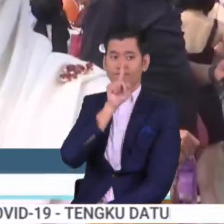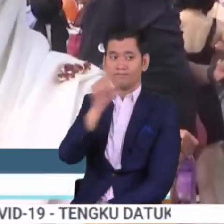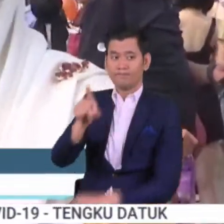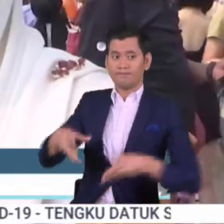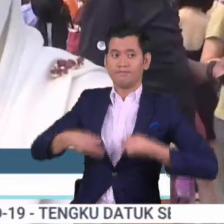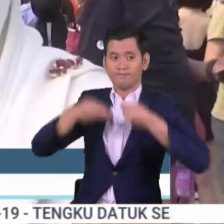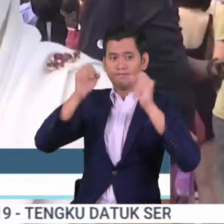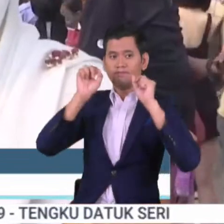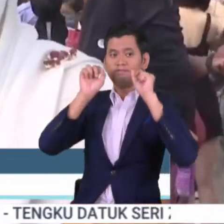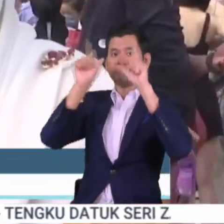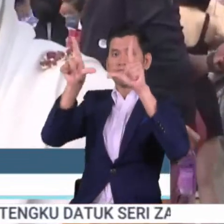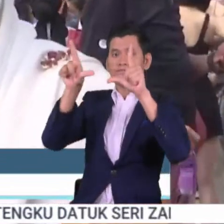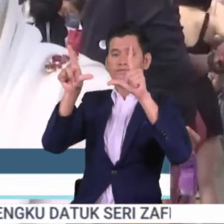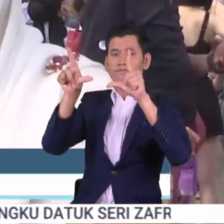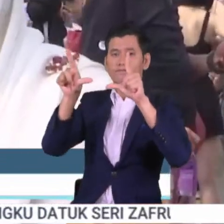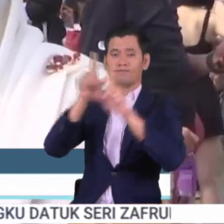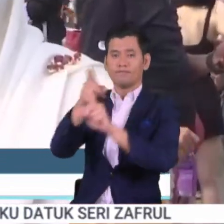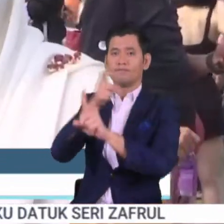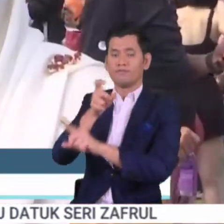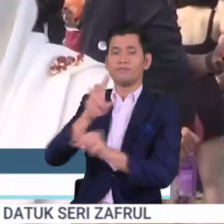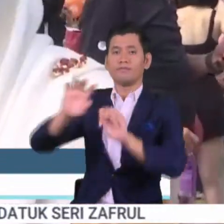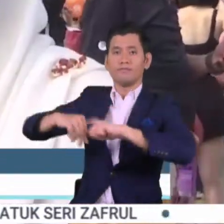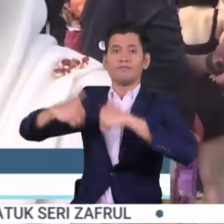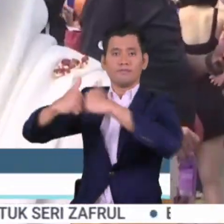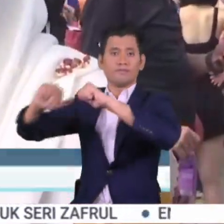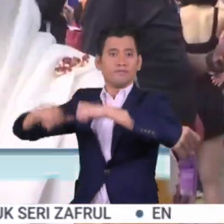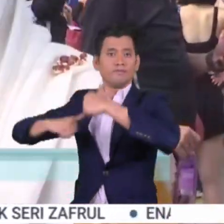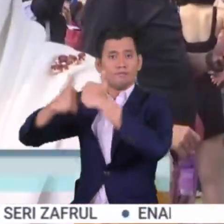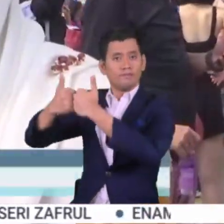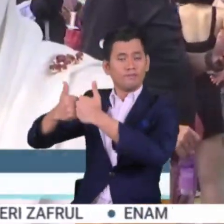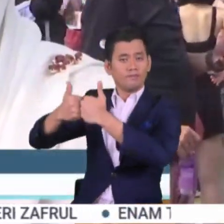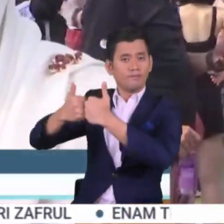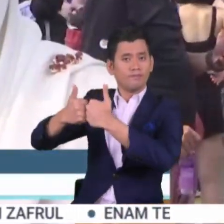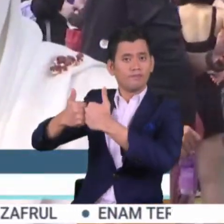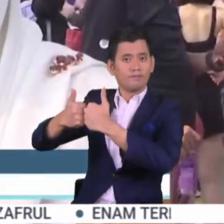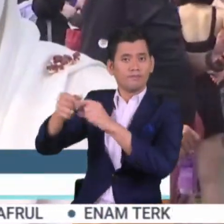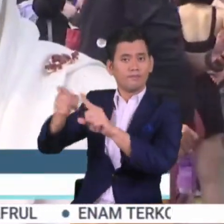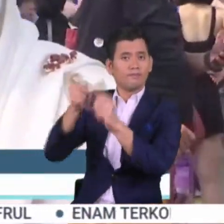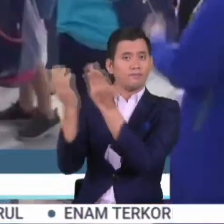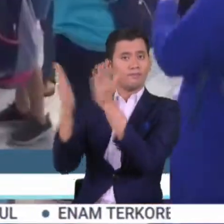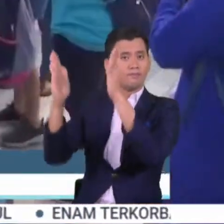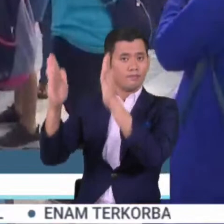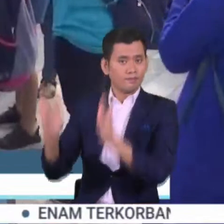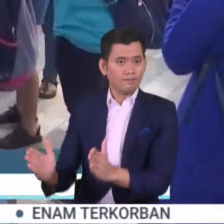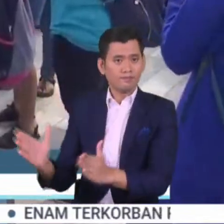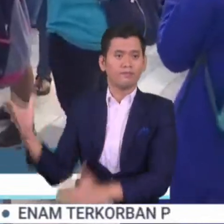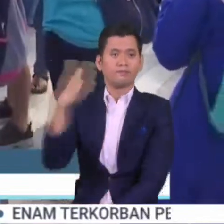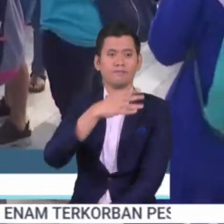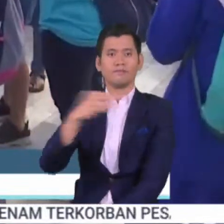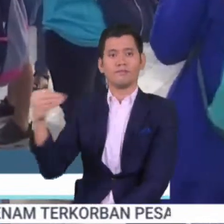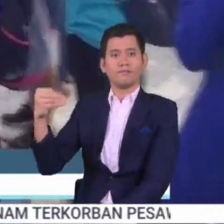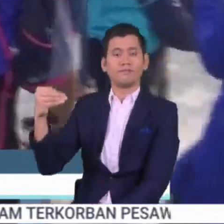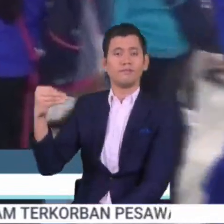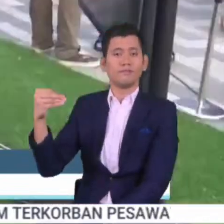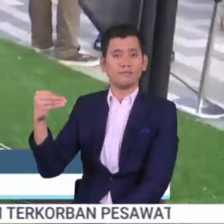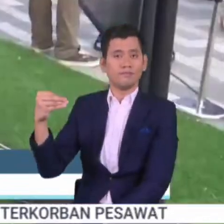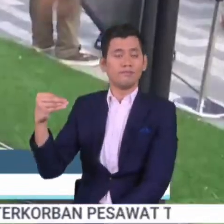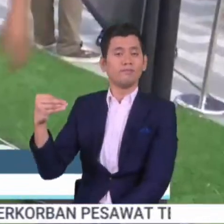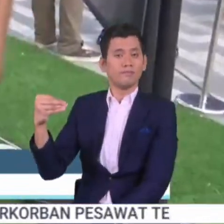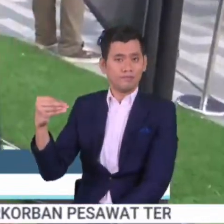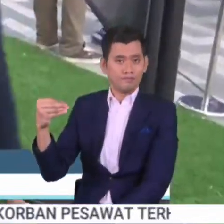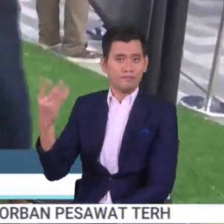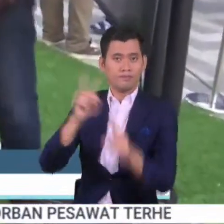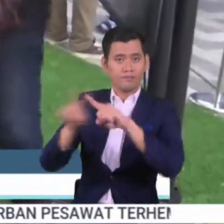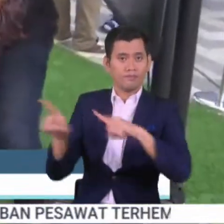ya, berbentuk advokasi melalui NGO-NGO kepenggunaan kita, sama ada di kalangan pelajar, di kalangan siswa dan juga di